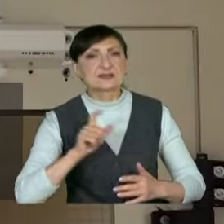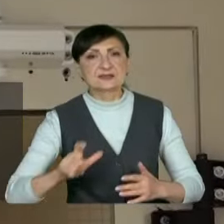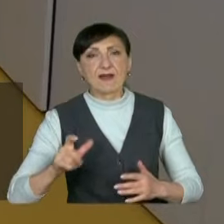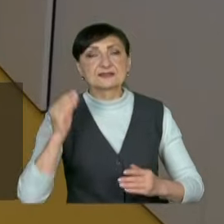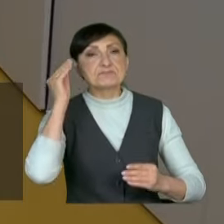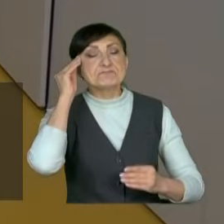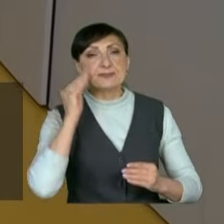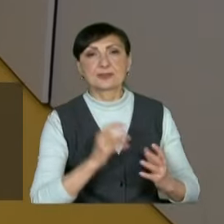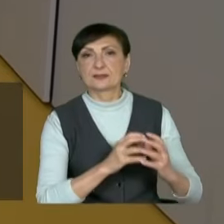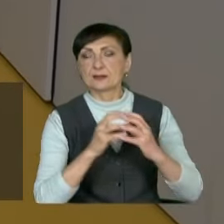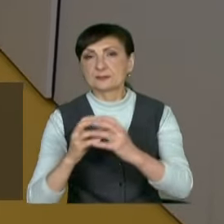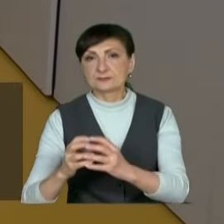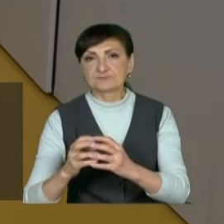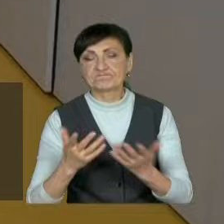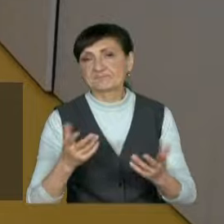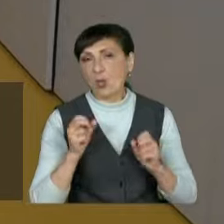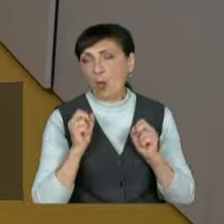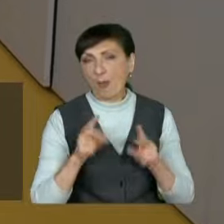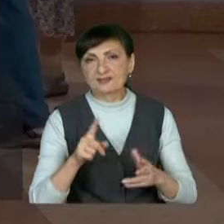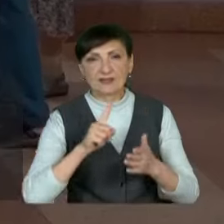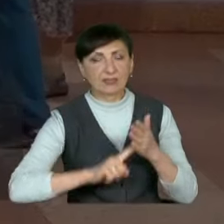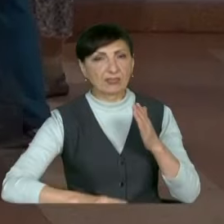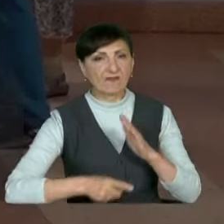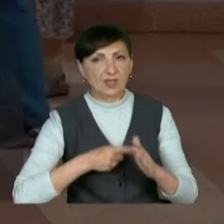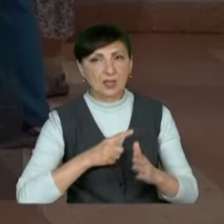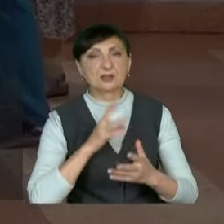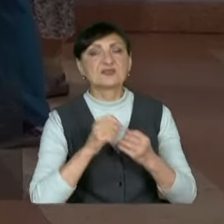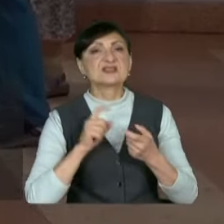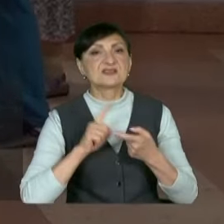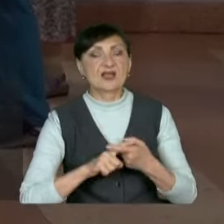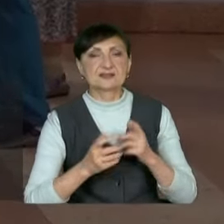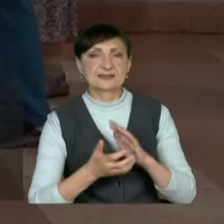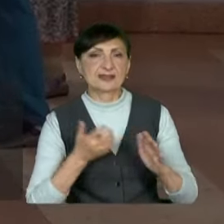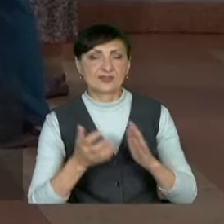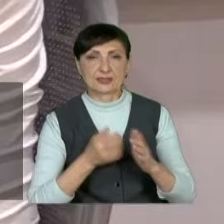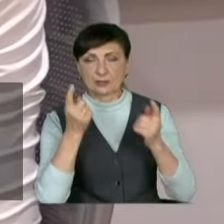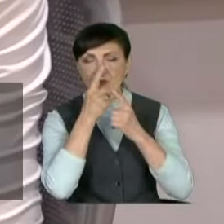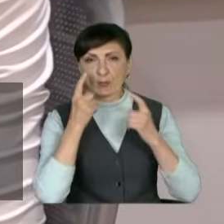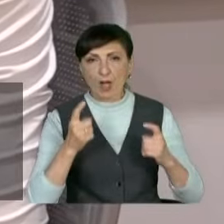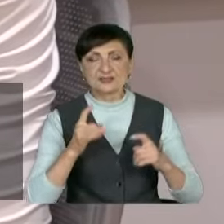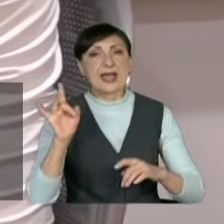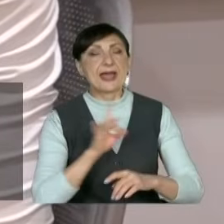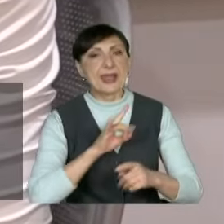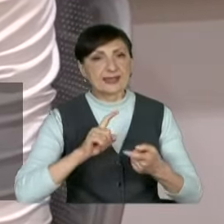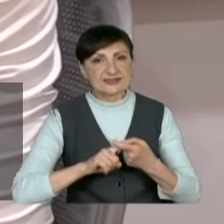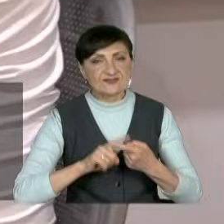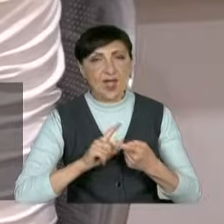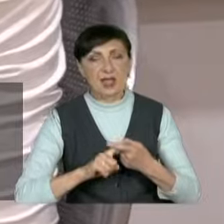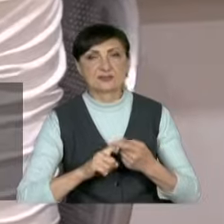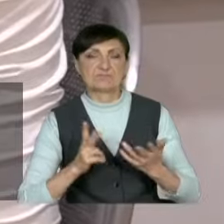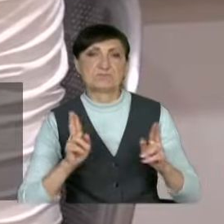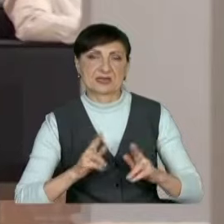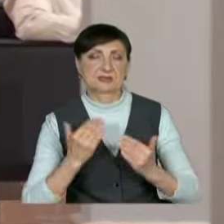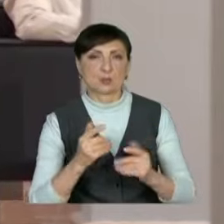относятся к трансплантации с опаской и недоверием, что зачастую связано с недостатком информации, религиозными и духовными принципами.